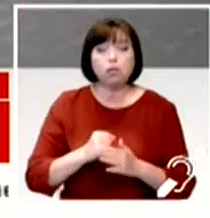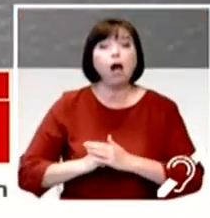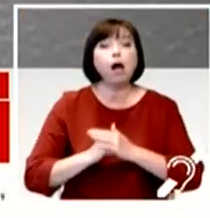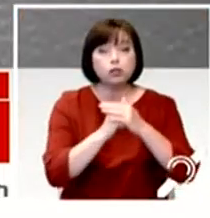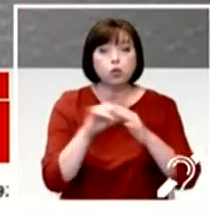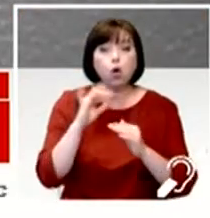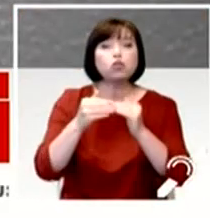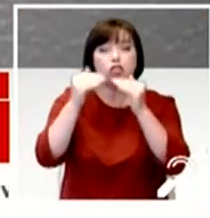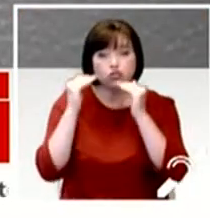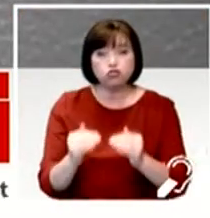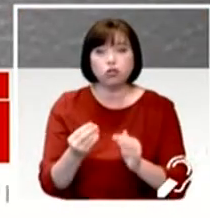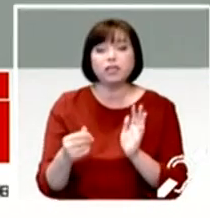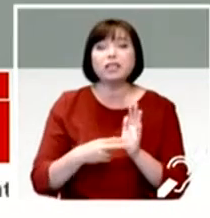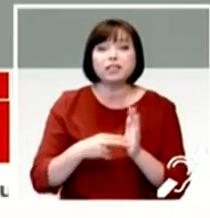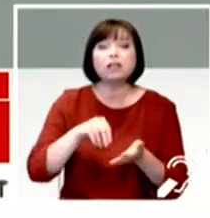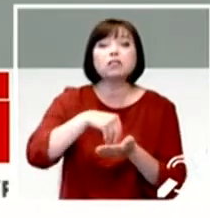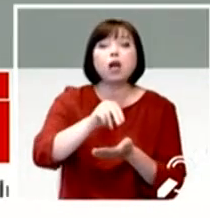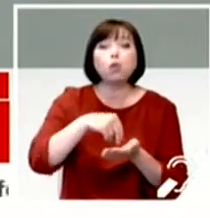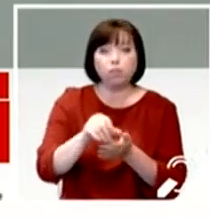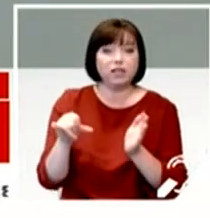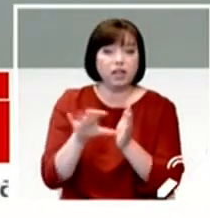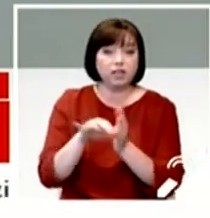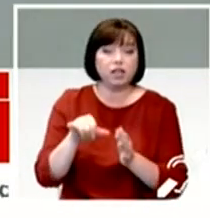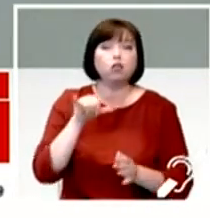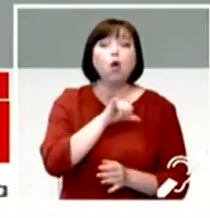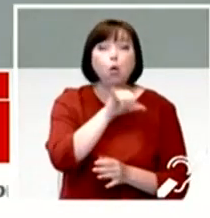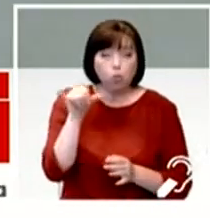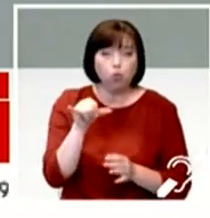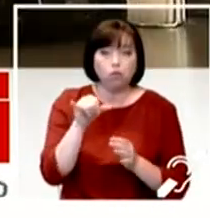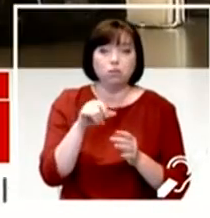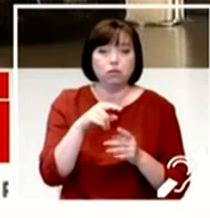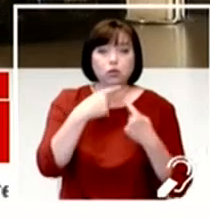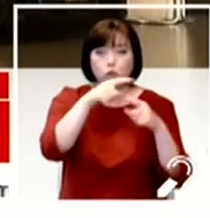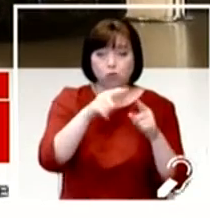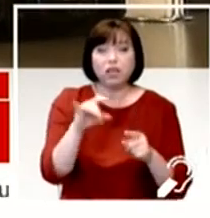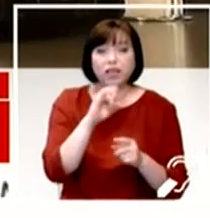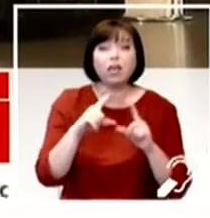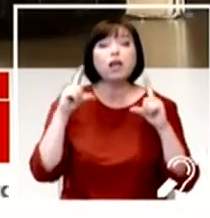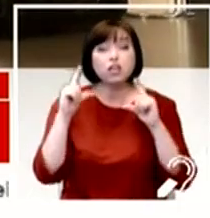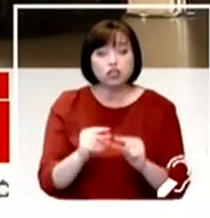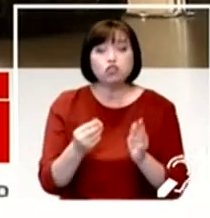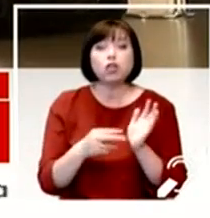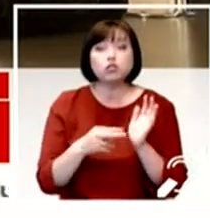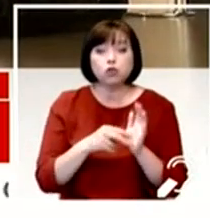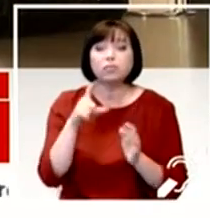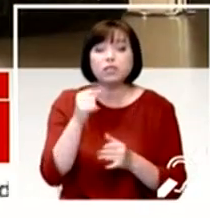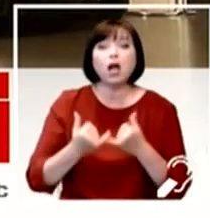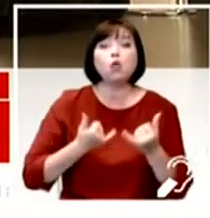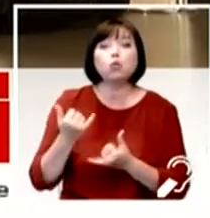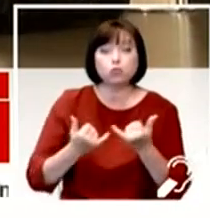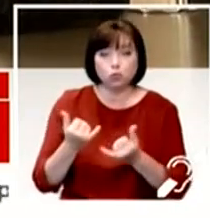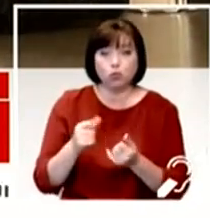determinată de scăderea prețurilor de procurare a energiei de la furnizorii din regiune, dar și de micșorarea tarifelor pentru serviciile